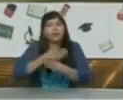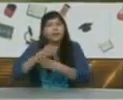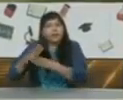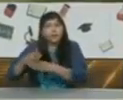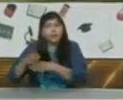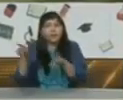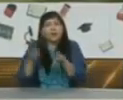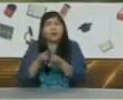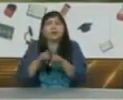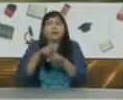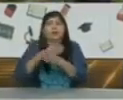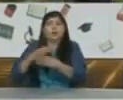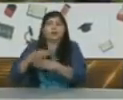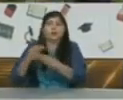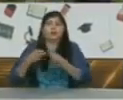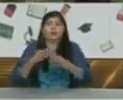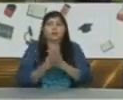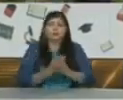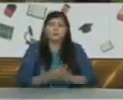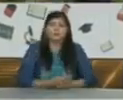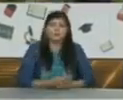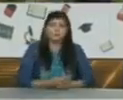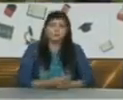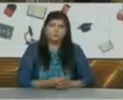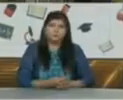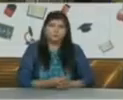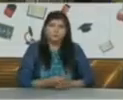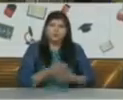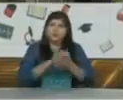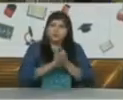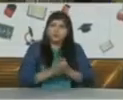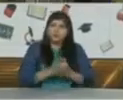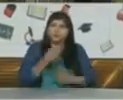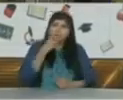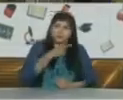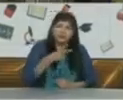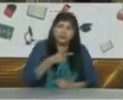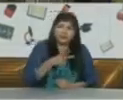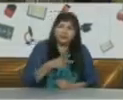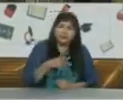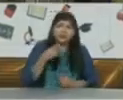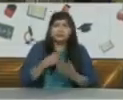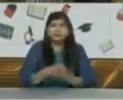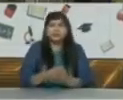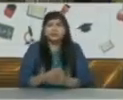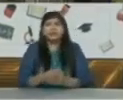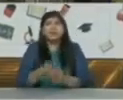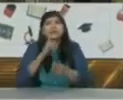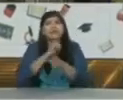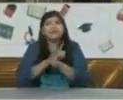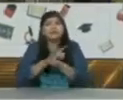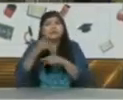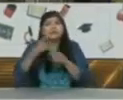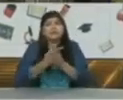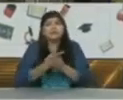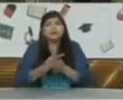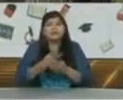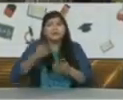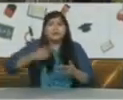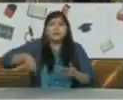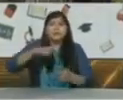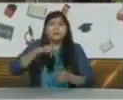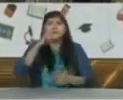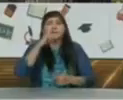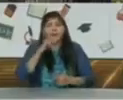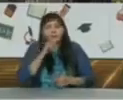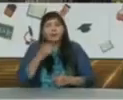डिस्ट्रीब्यूट करिए। साथियों, आपने देखा होगा टीचर्स, माता